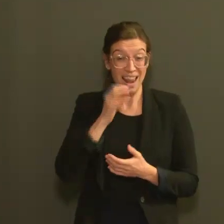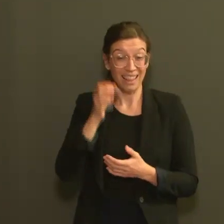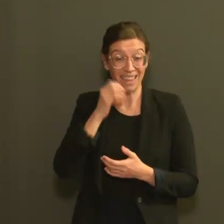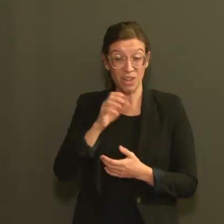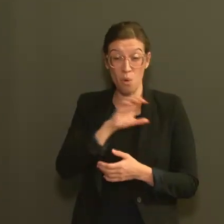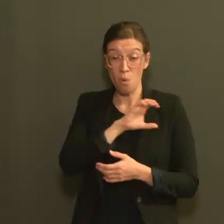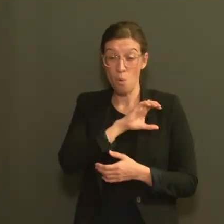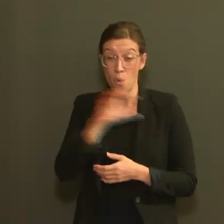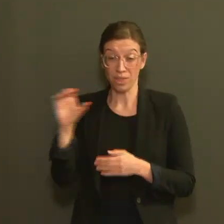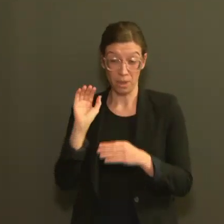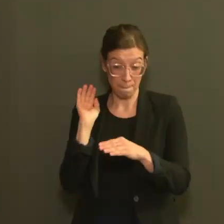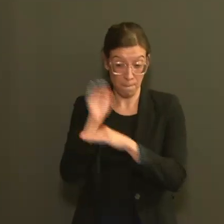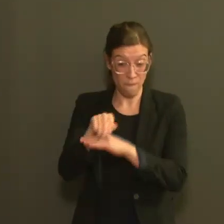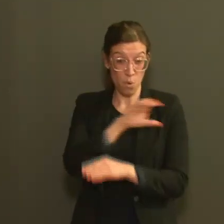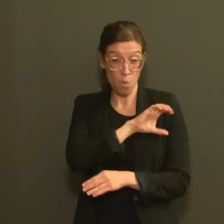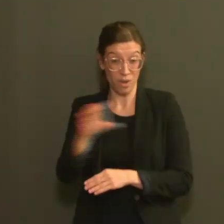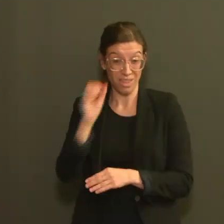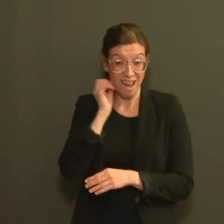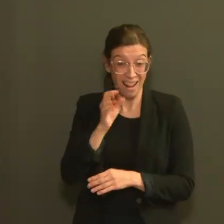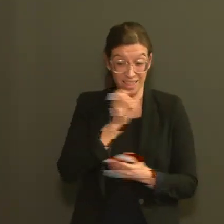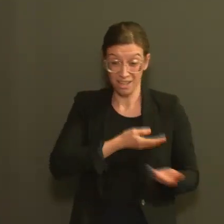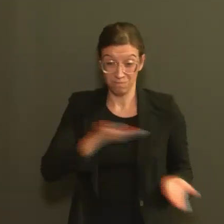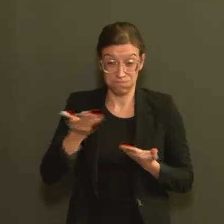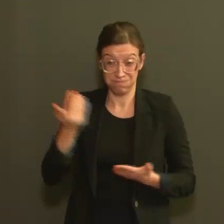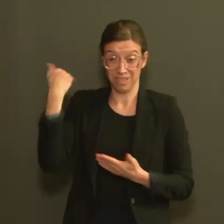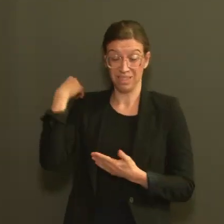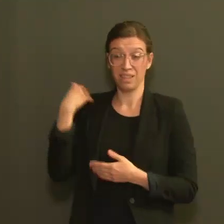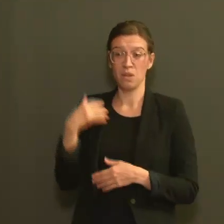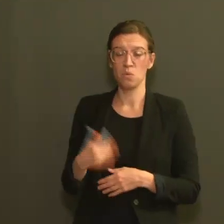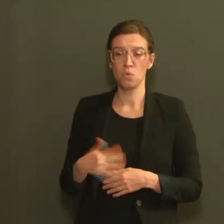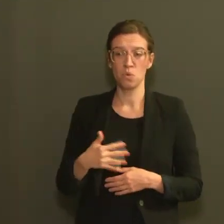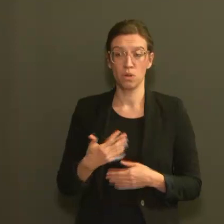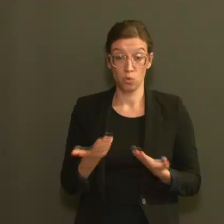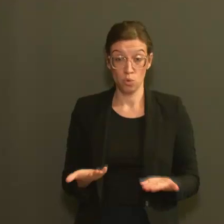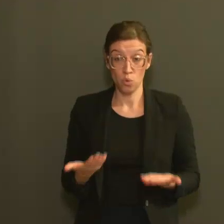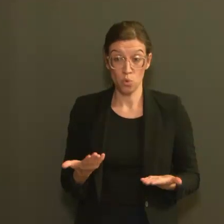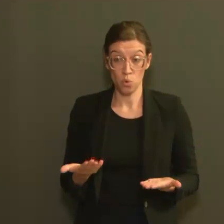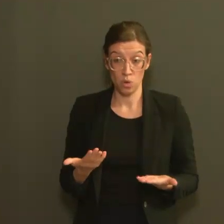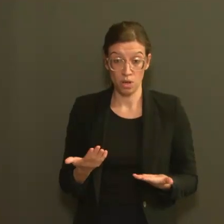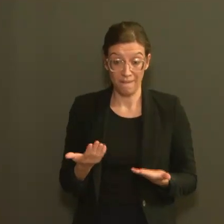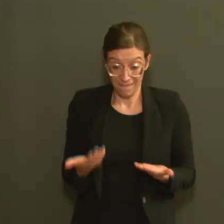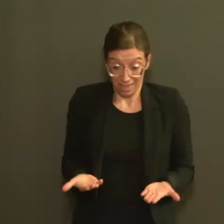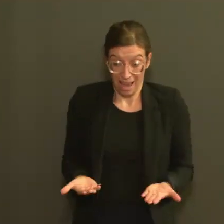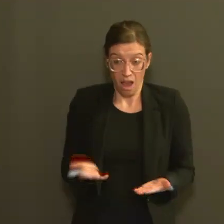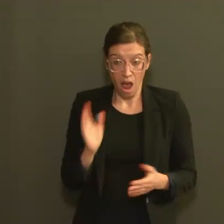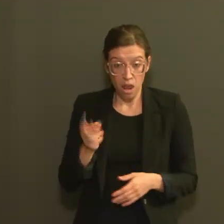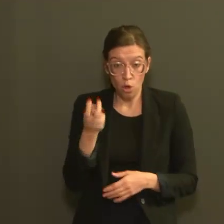Vandaag moeten we melden dat we de grens van de 200 nieuwe opnames per dag overschreden hebben.